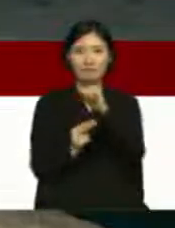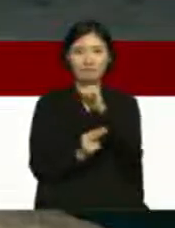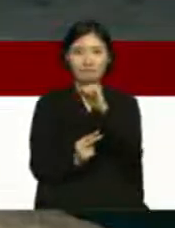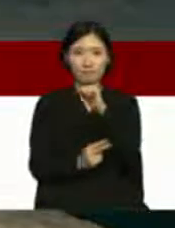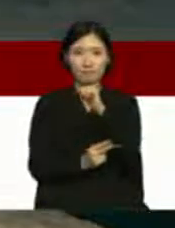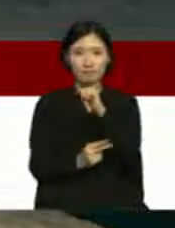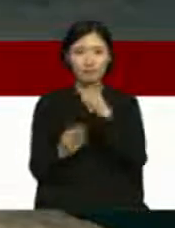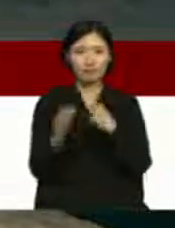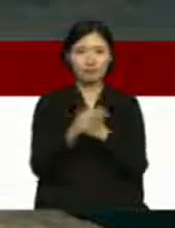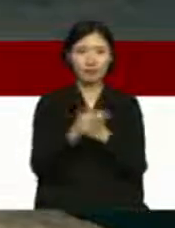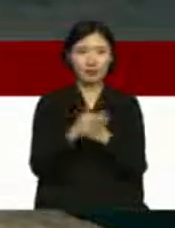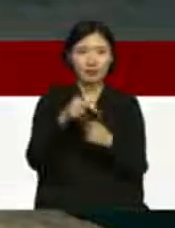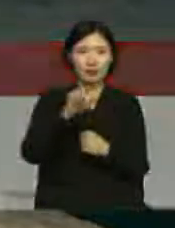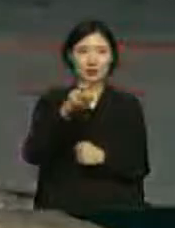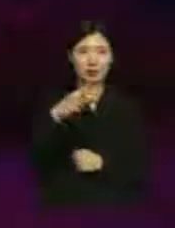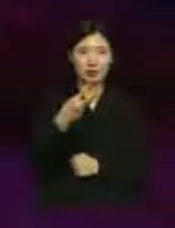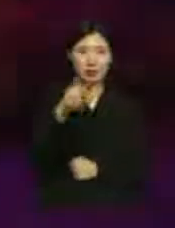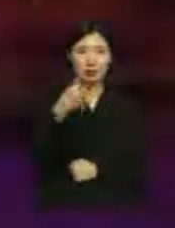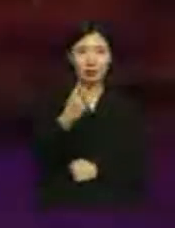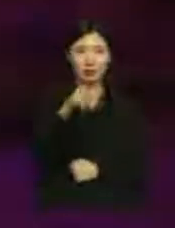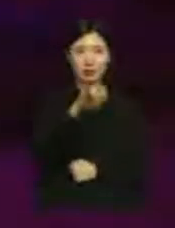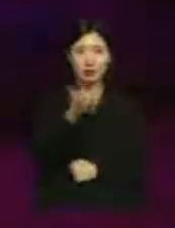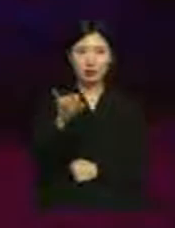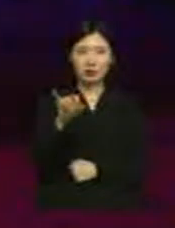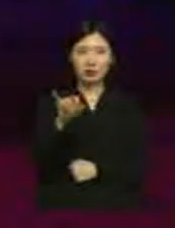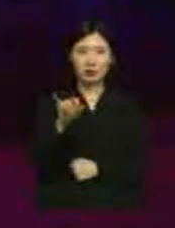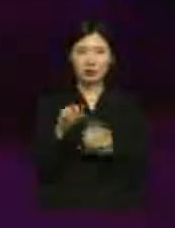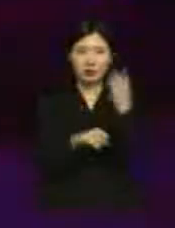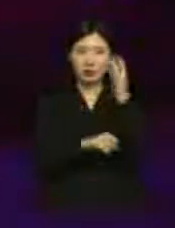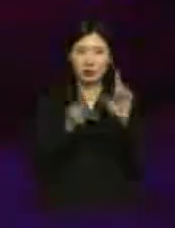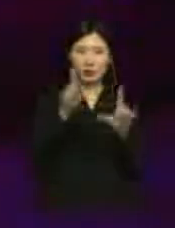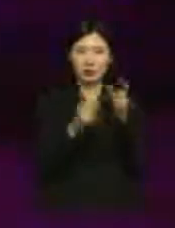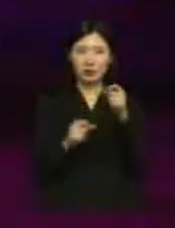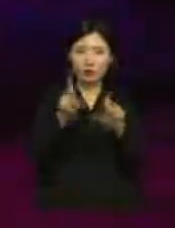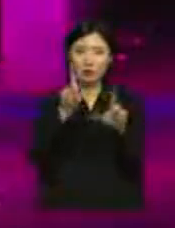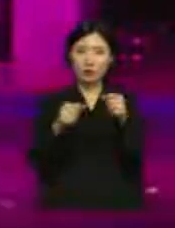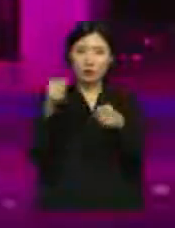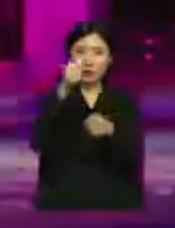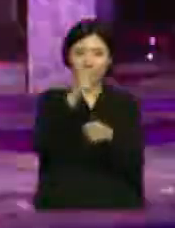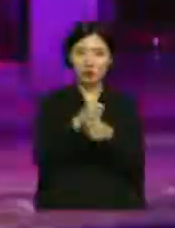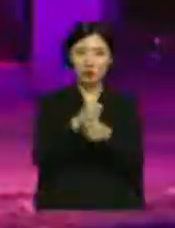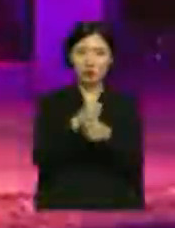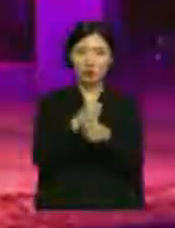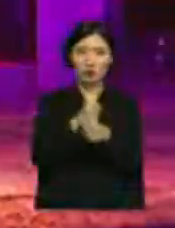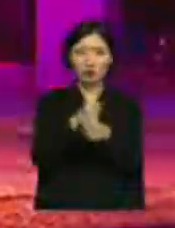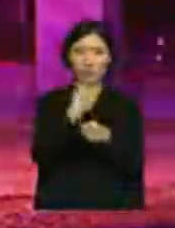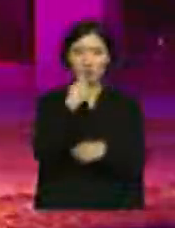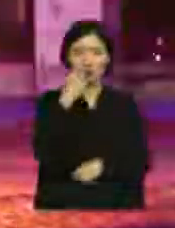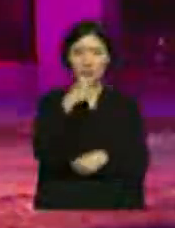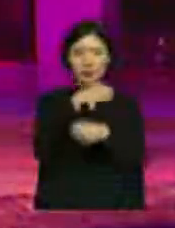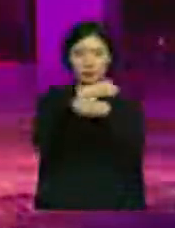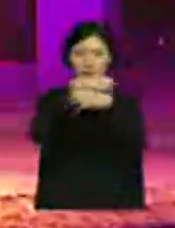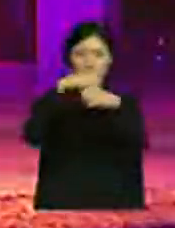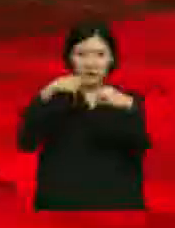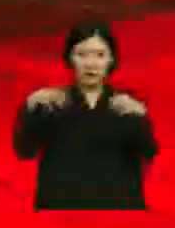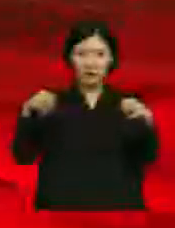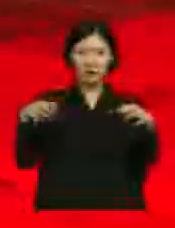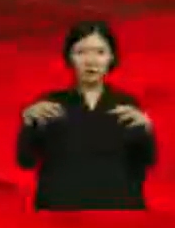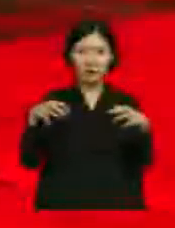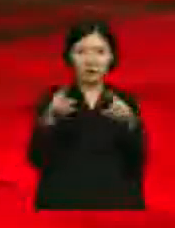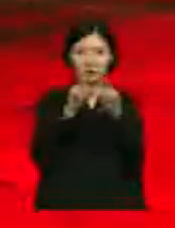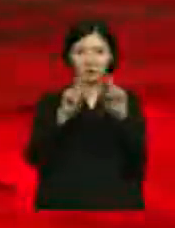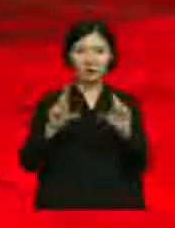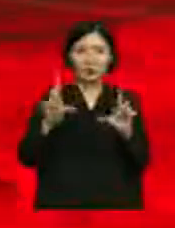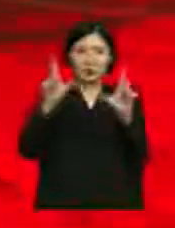이게 엄청 살고 있다라면 옛날에. 원형 복원에 더해 멋진 조명이 수놓는 야경까지. 살구지 다리는